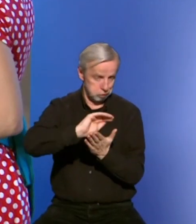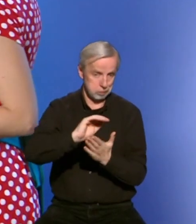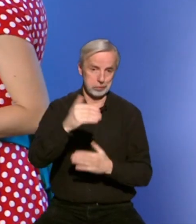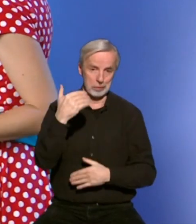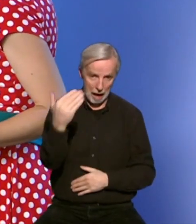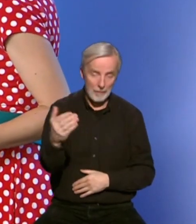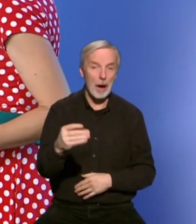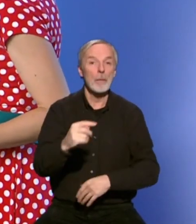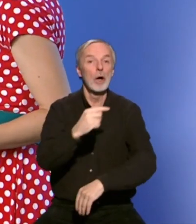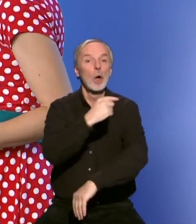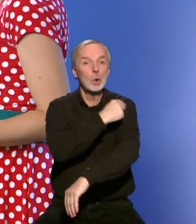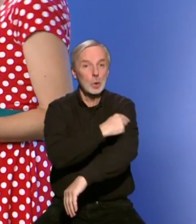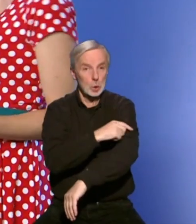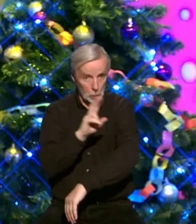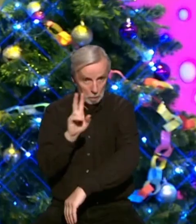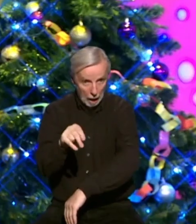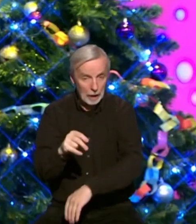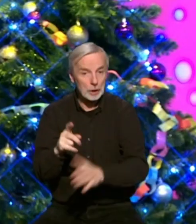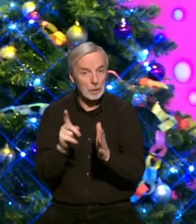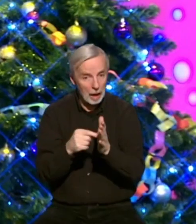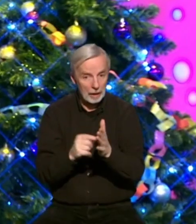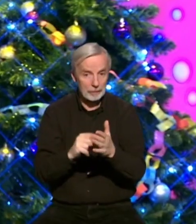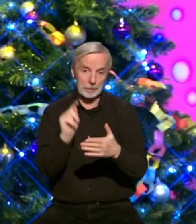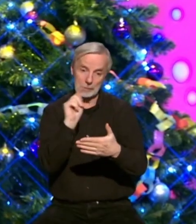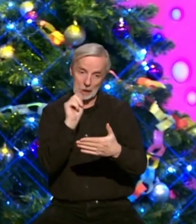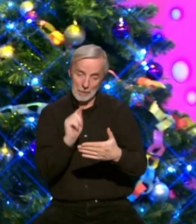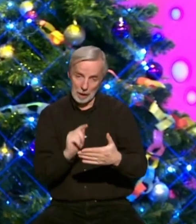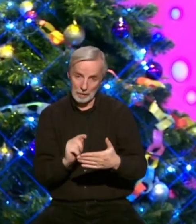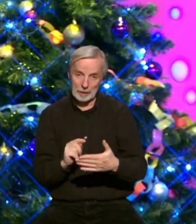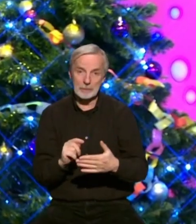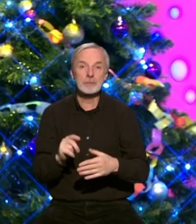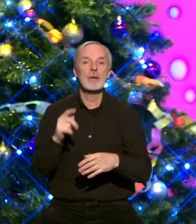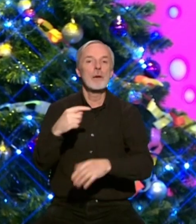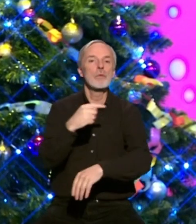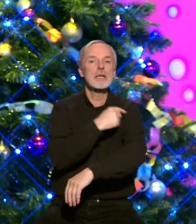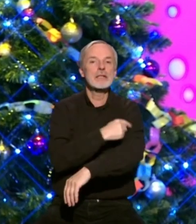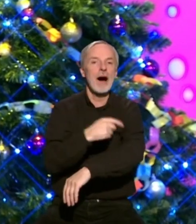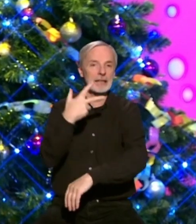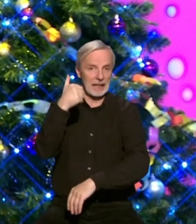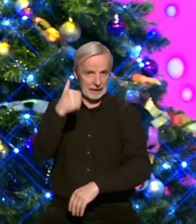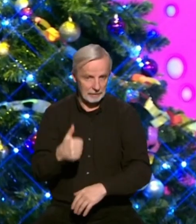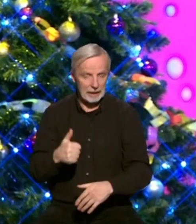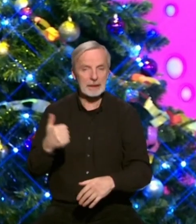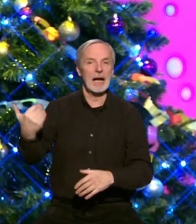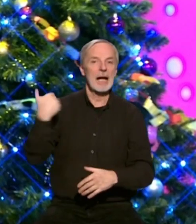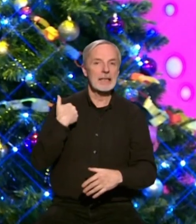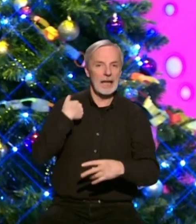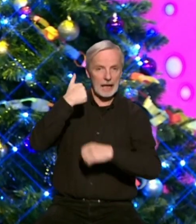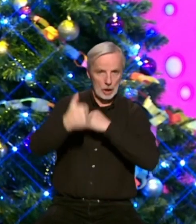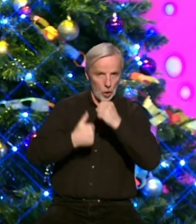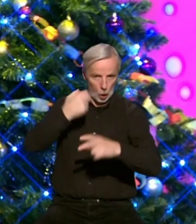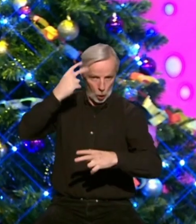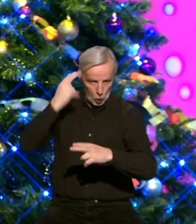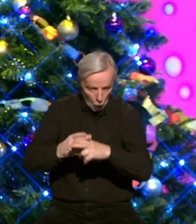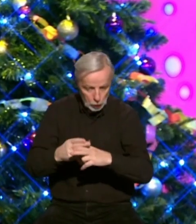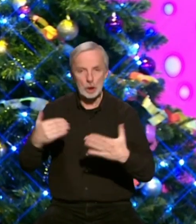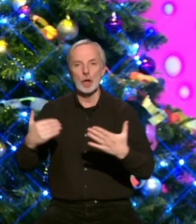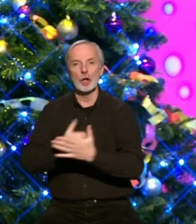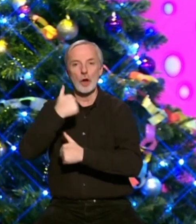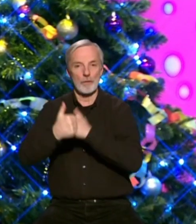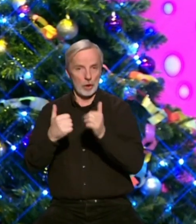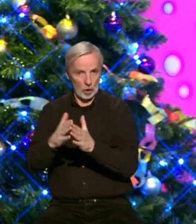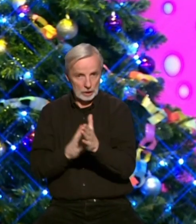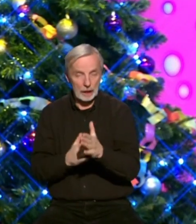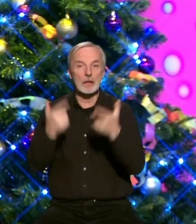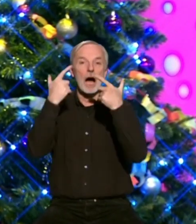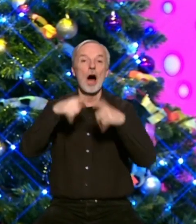pastelky máš? Mám. Silvestr, tedy den, kdy končí starý rok a začíná rok nový, se slaví